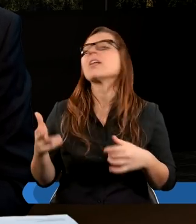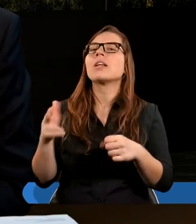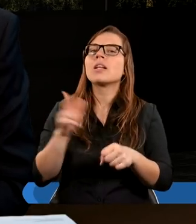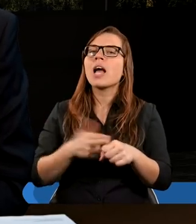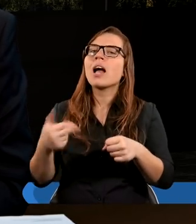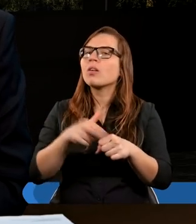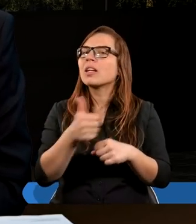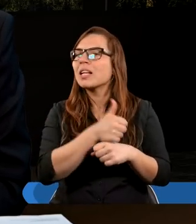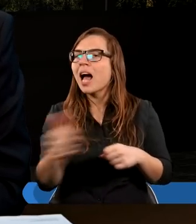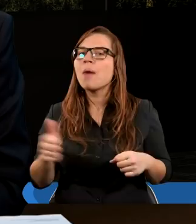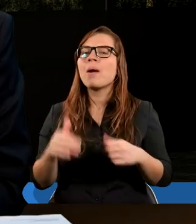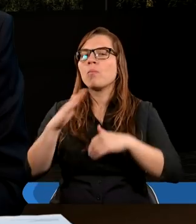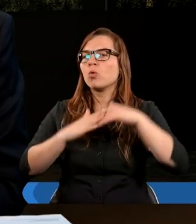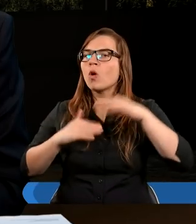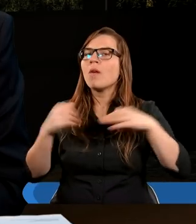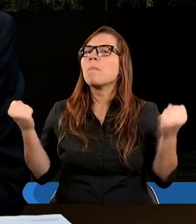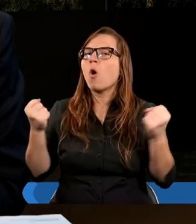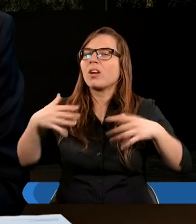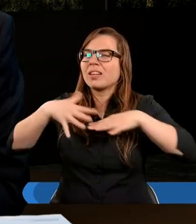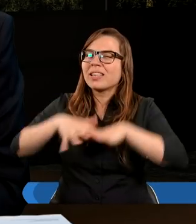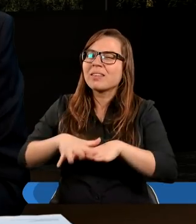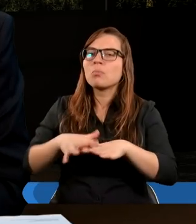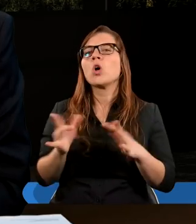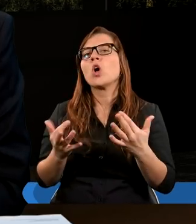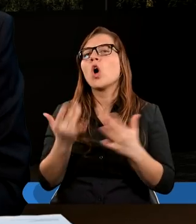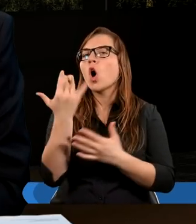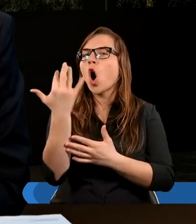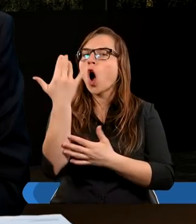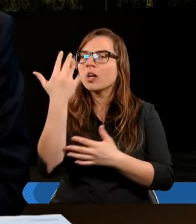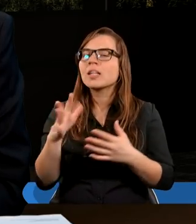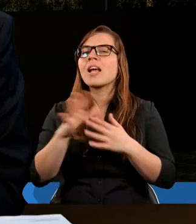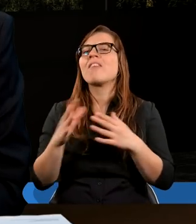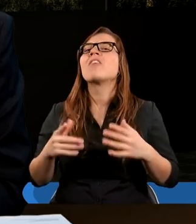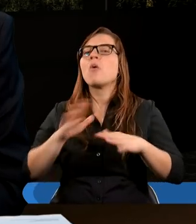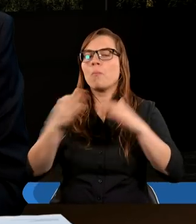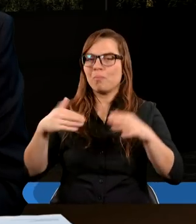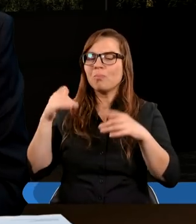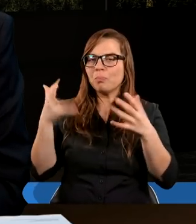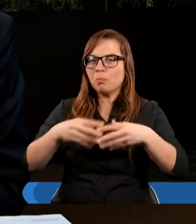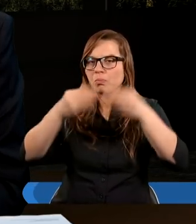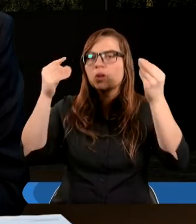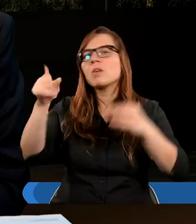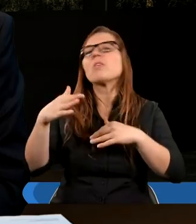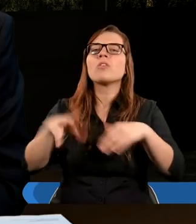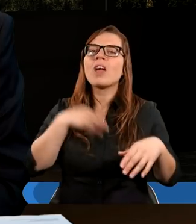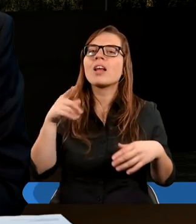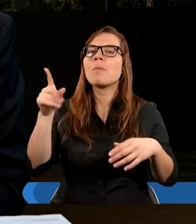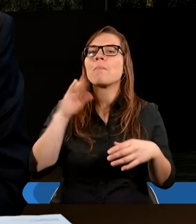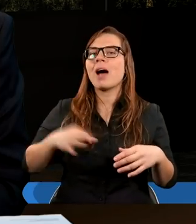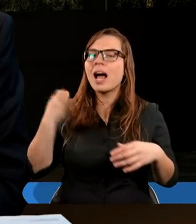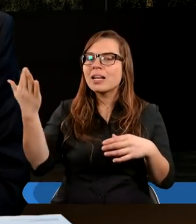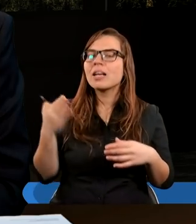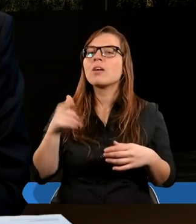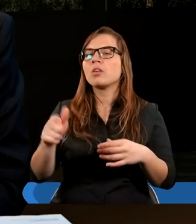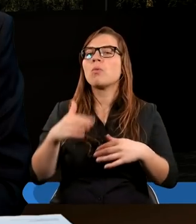cała budowa mocno spojona rośnie przybytek święty w Panu, na którym i wy się w